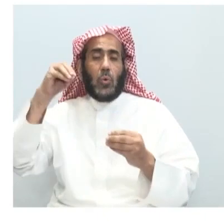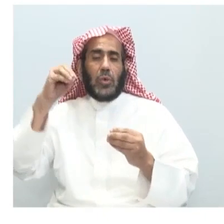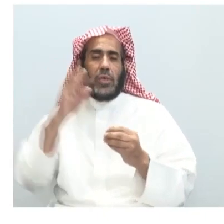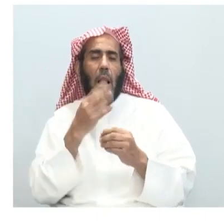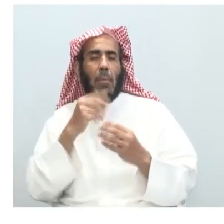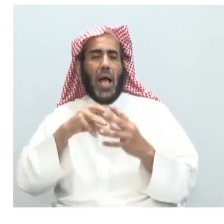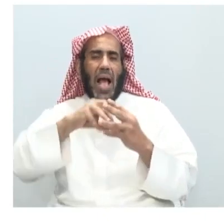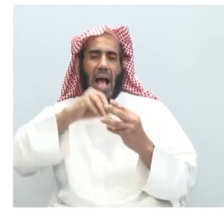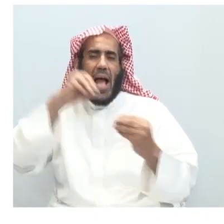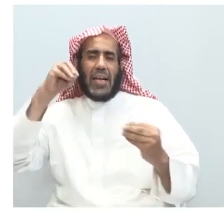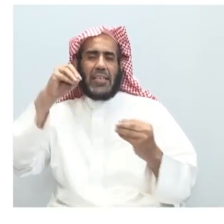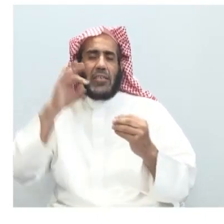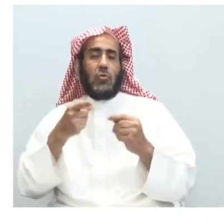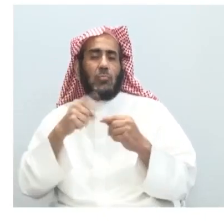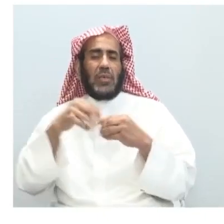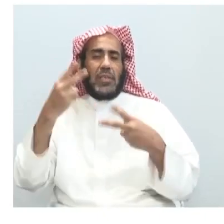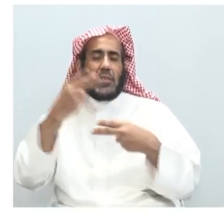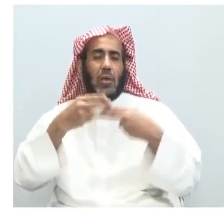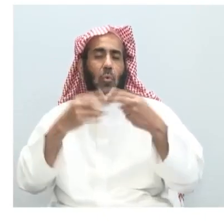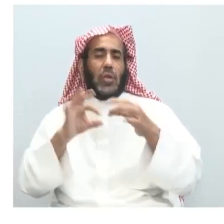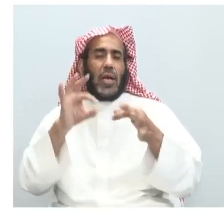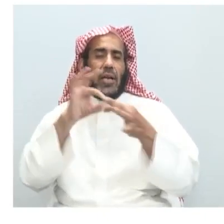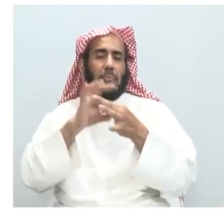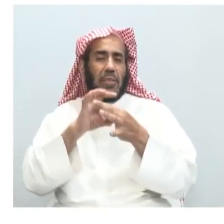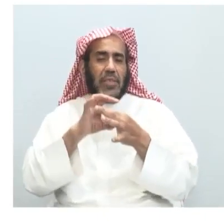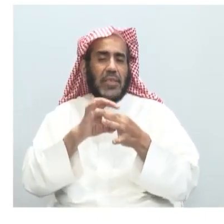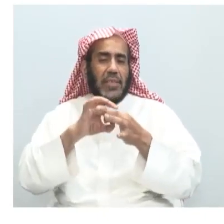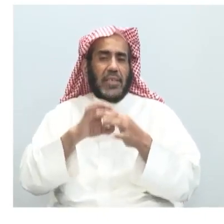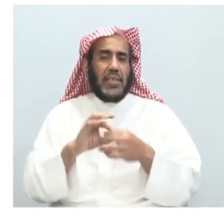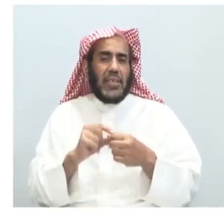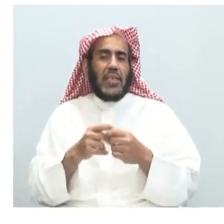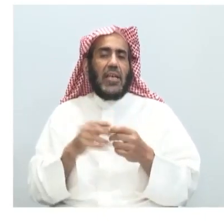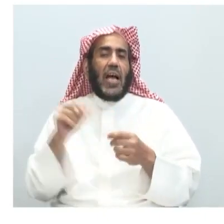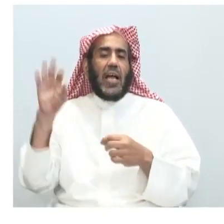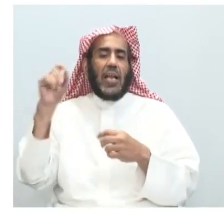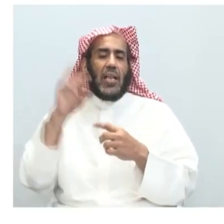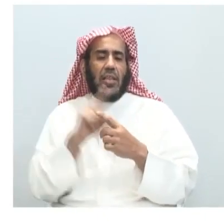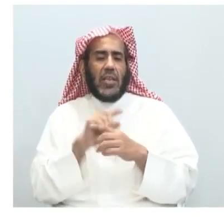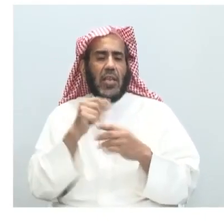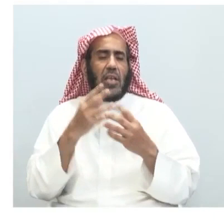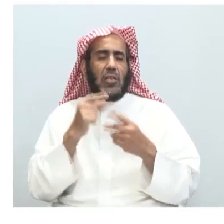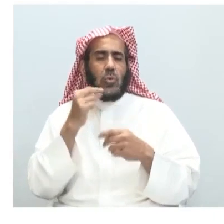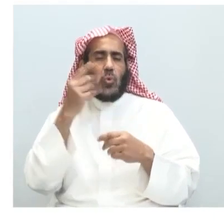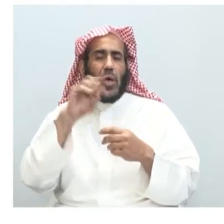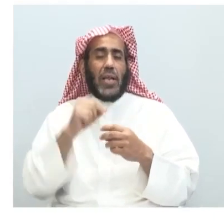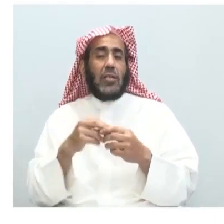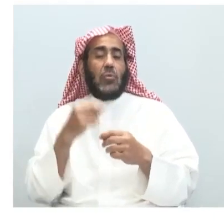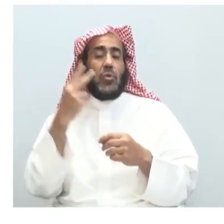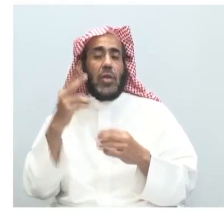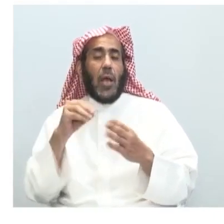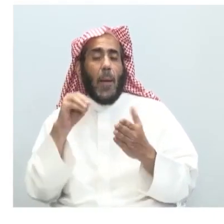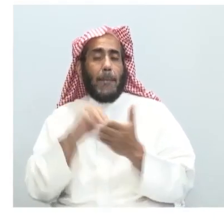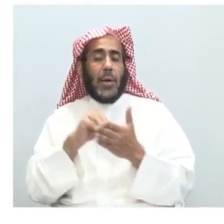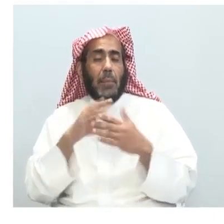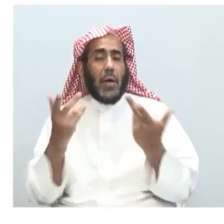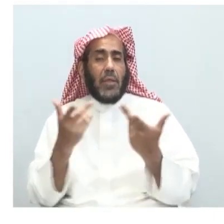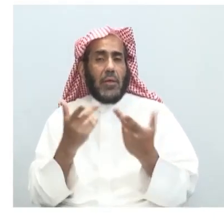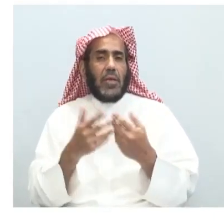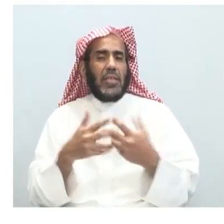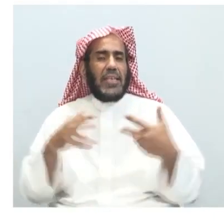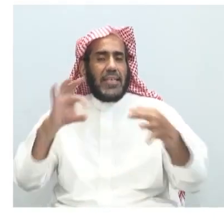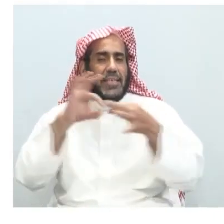خارجا ثم ستتكون رابطه وهي الرابطه الايثريه اذا السكريات الثنائيه هي عباره عن